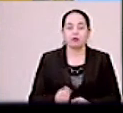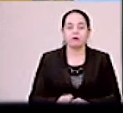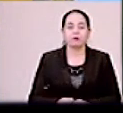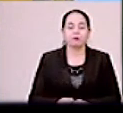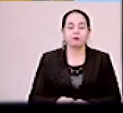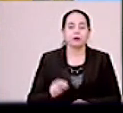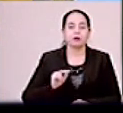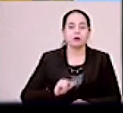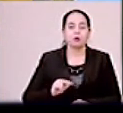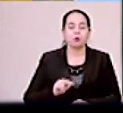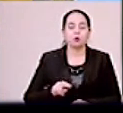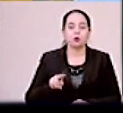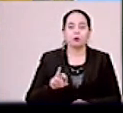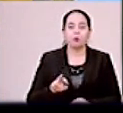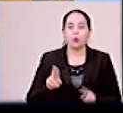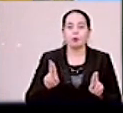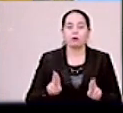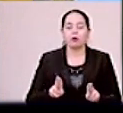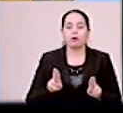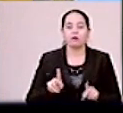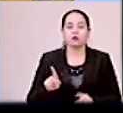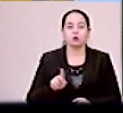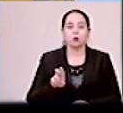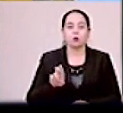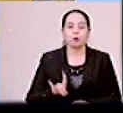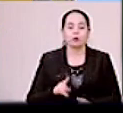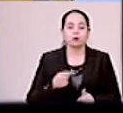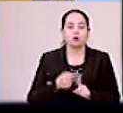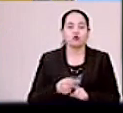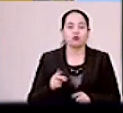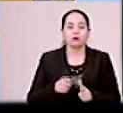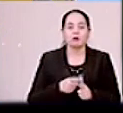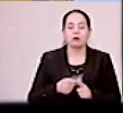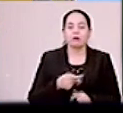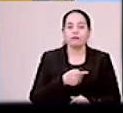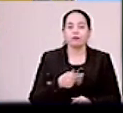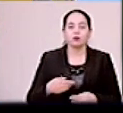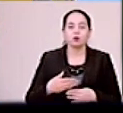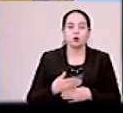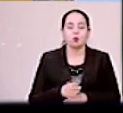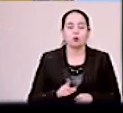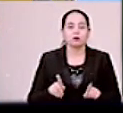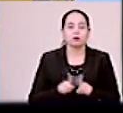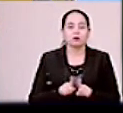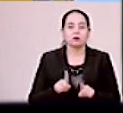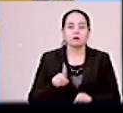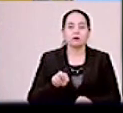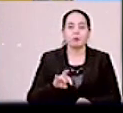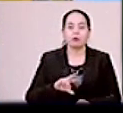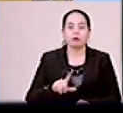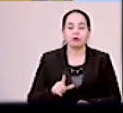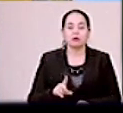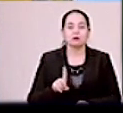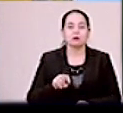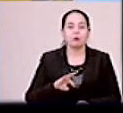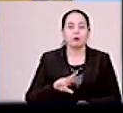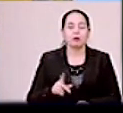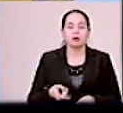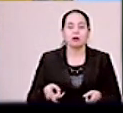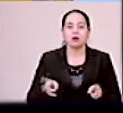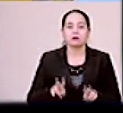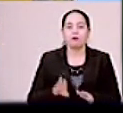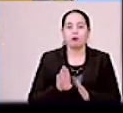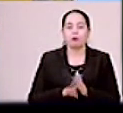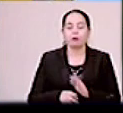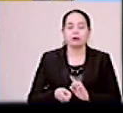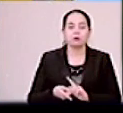7/21. Работаем по правилу. Чтобы сложить или вычесть дроби с одинаковыми знаменателями, знаменатель